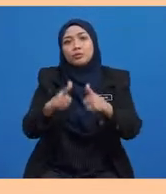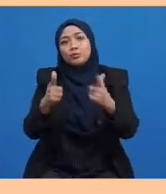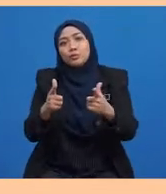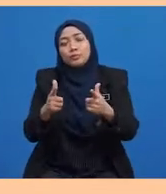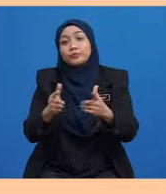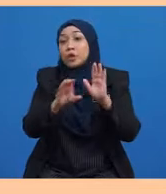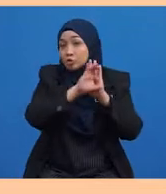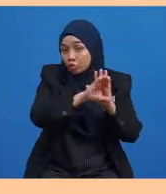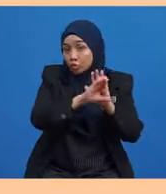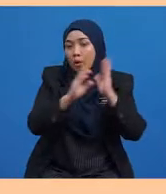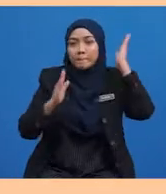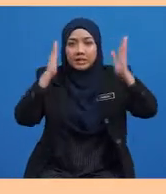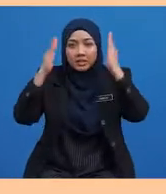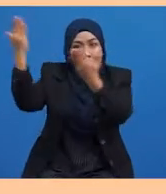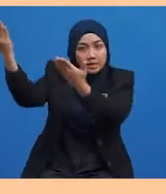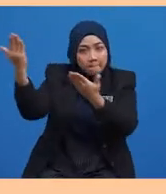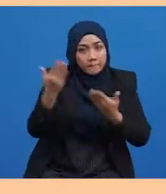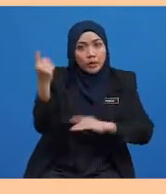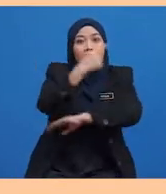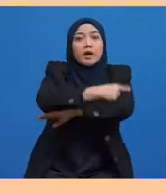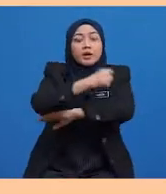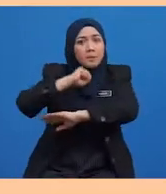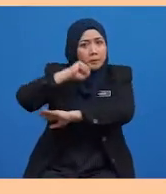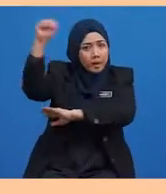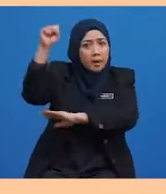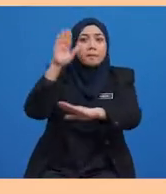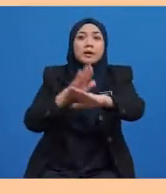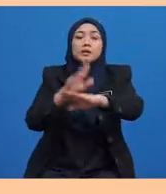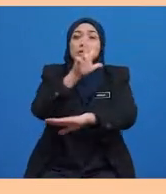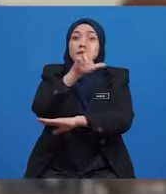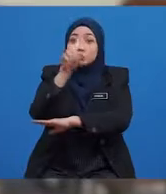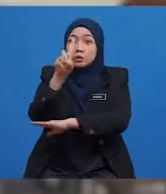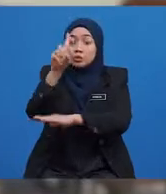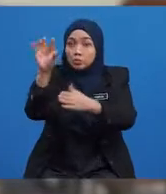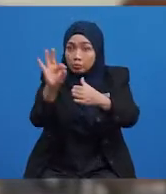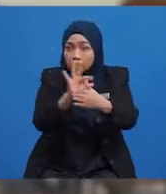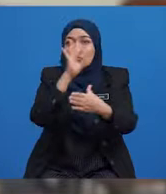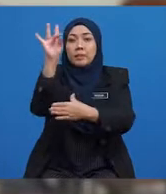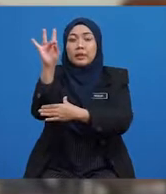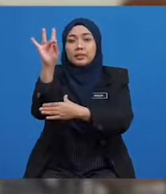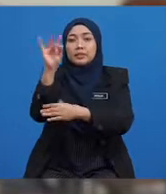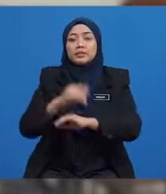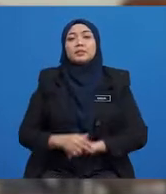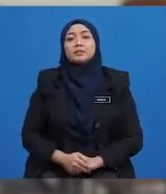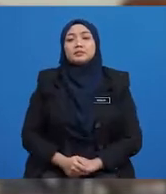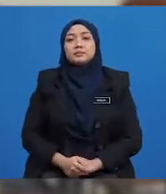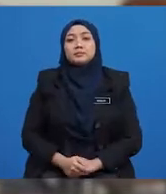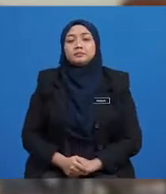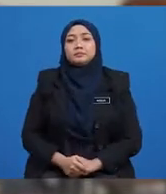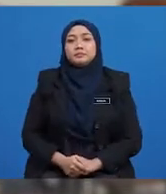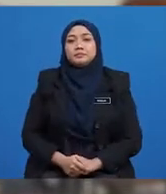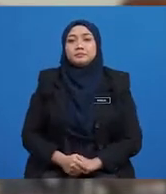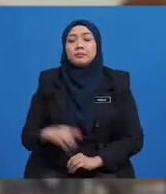Hari Kemerdekaan pada 31 Ogos. Baik, murid-murid.